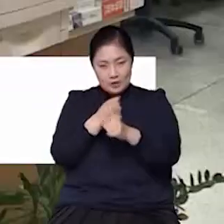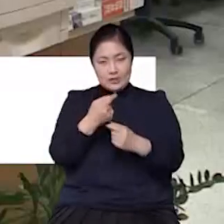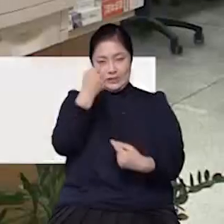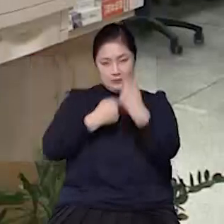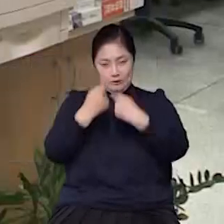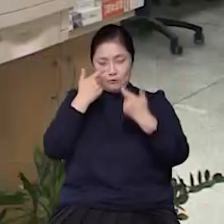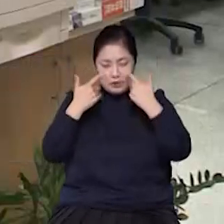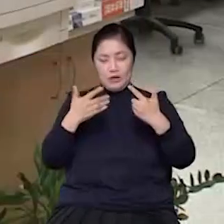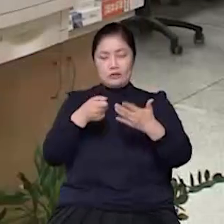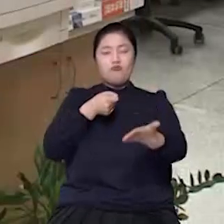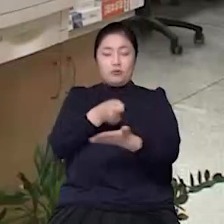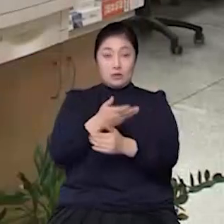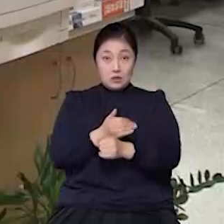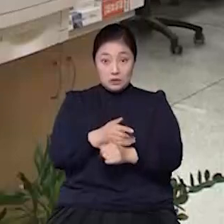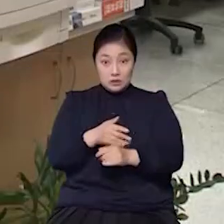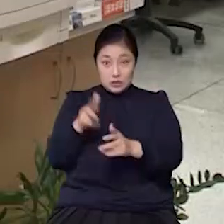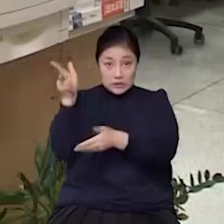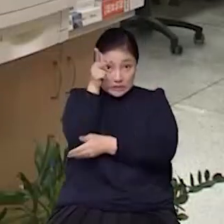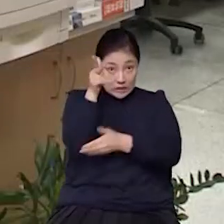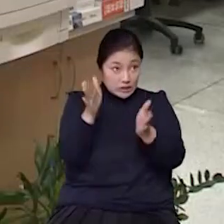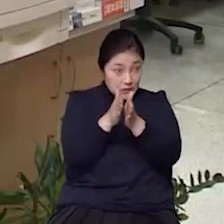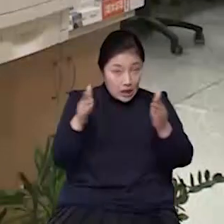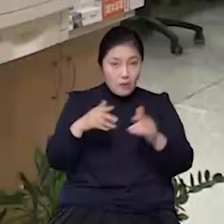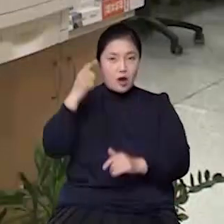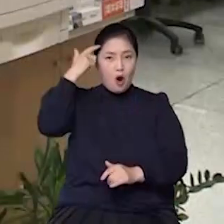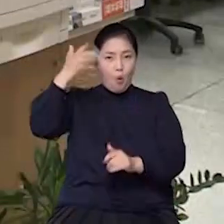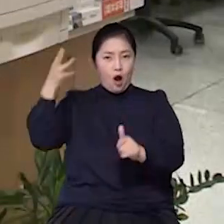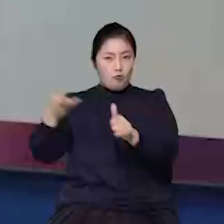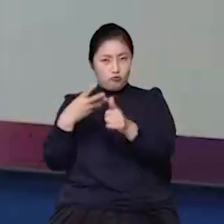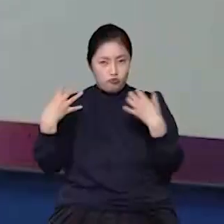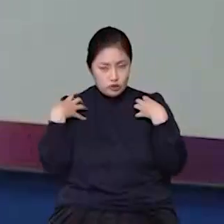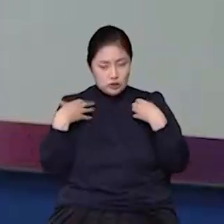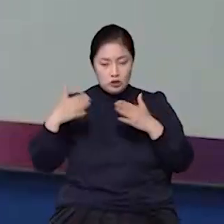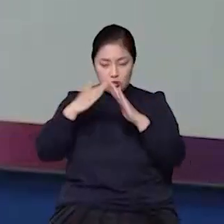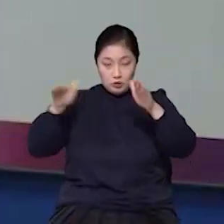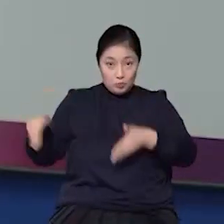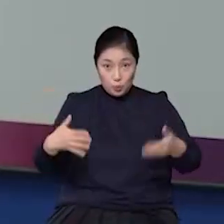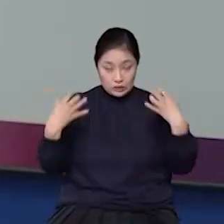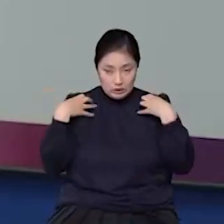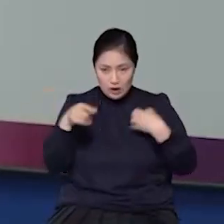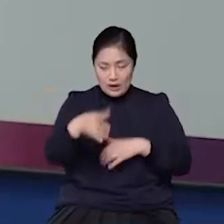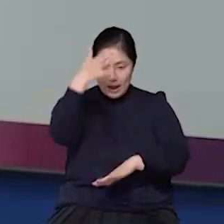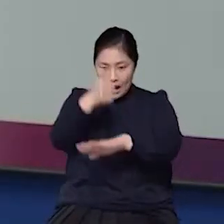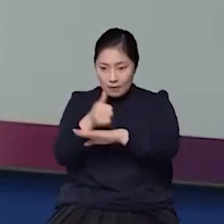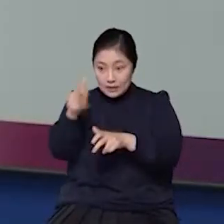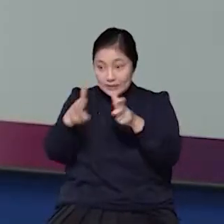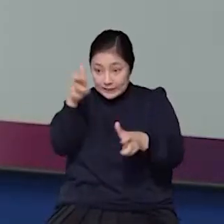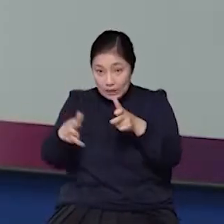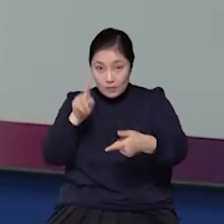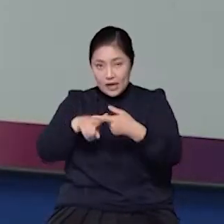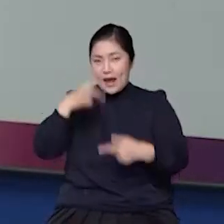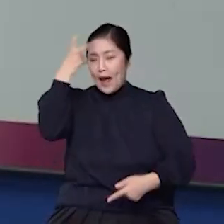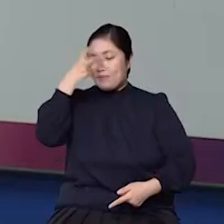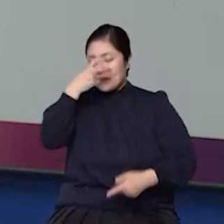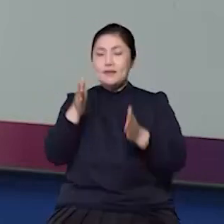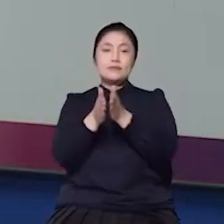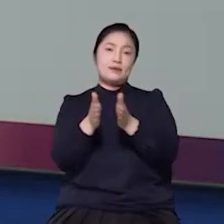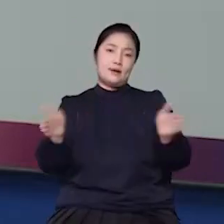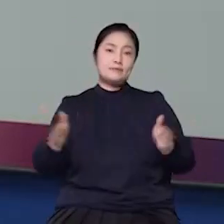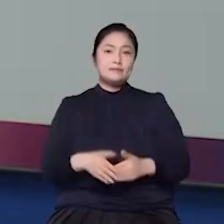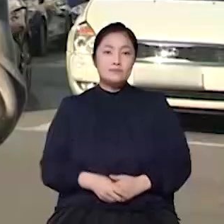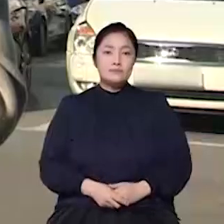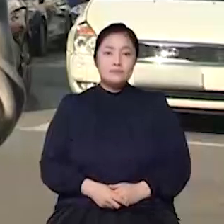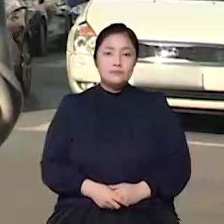걸로. 취재가 시작되자 영광군청과 전남도청은 뒤늦게 해당 보조금 사업에 대한 감사에